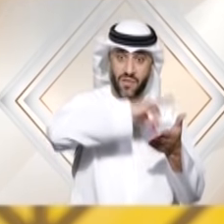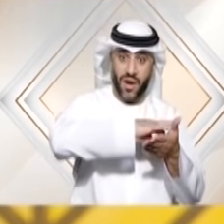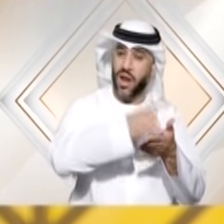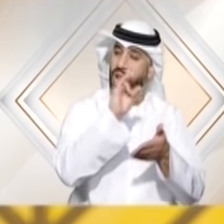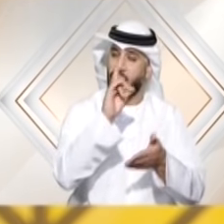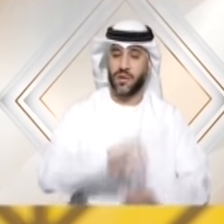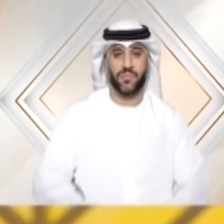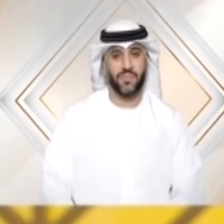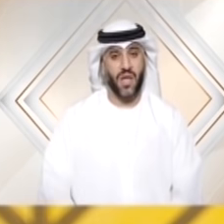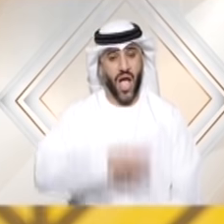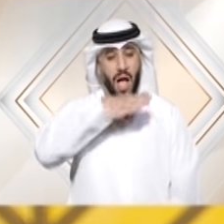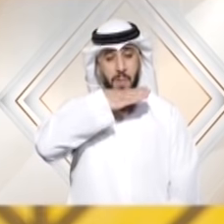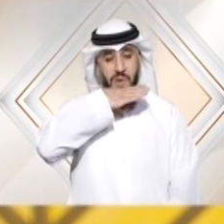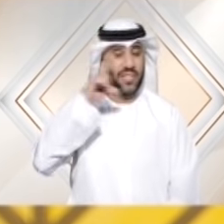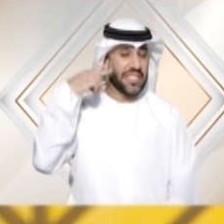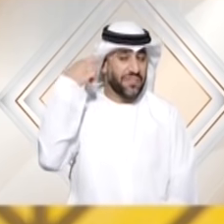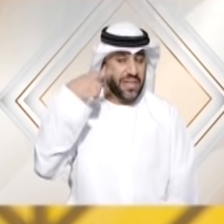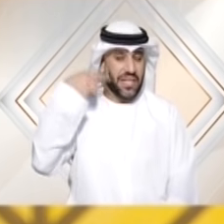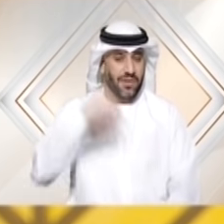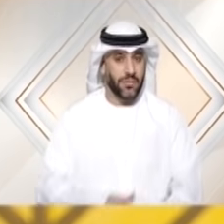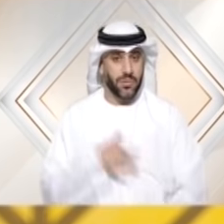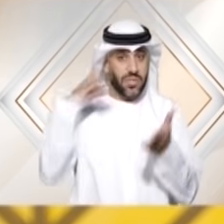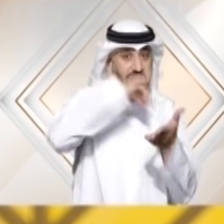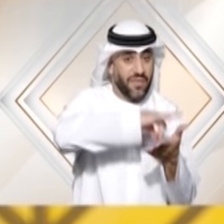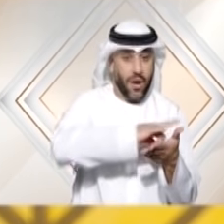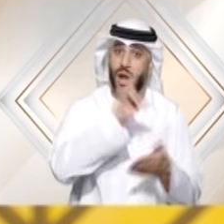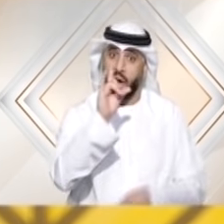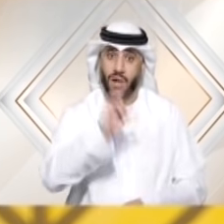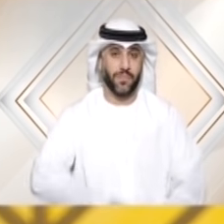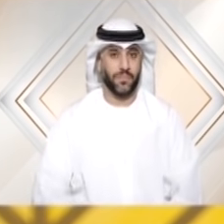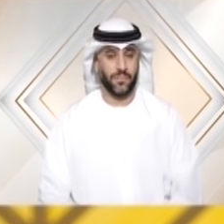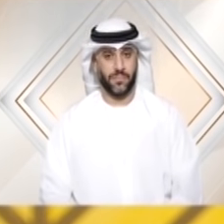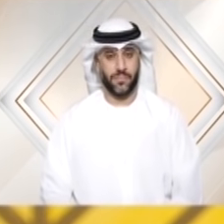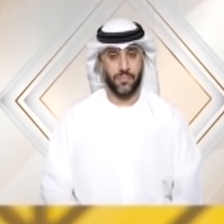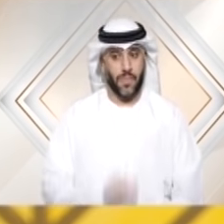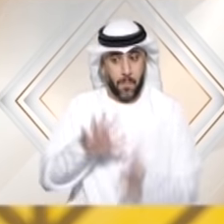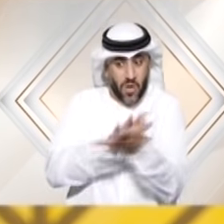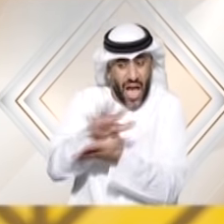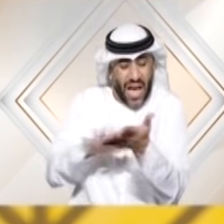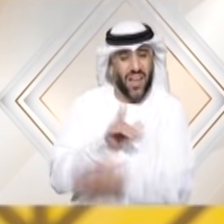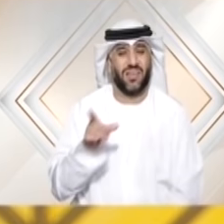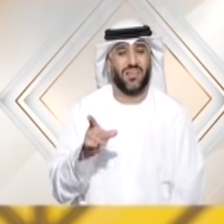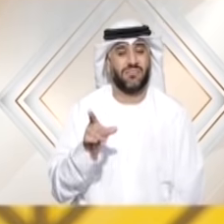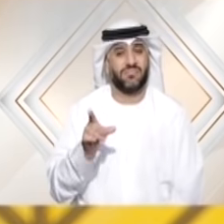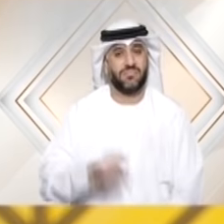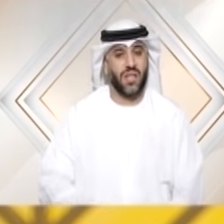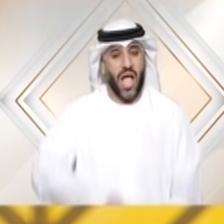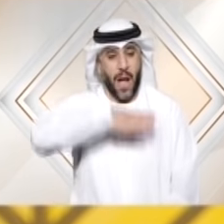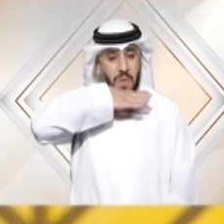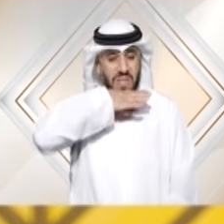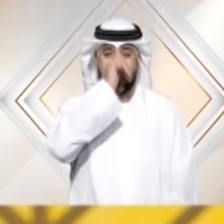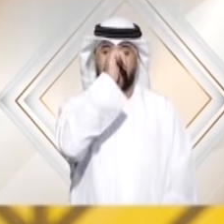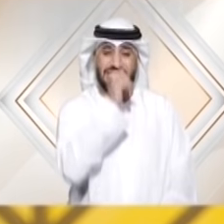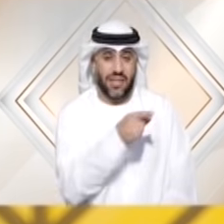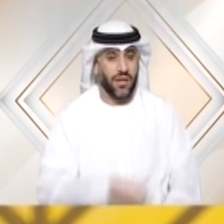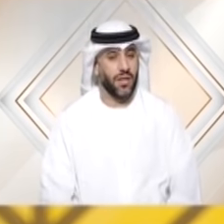قال بفكر. أمي قالت له لا بنتك ما بتسافر. انتهى الموضوع. لما كبرت الخلافات بيني وبين أخوي، أبوي زعل علي لأنه وصلت